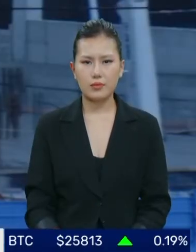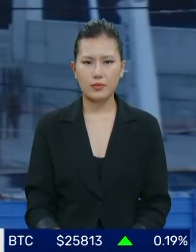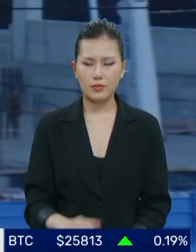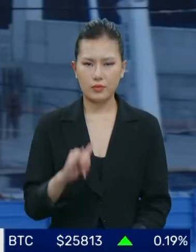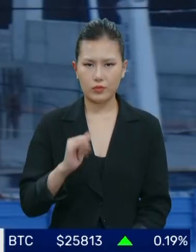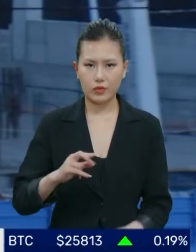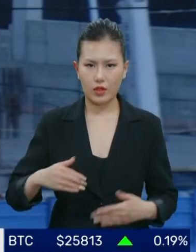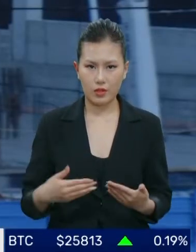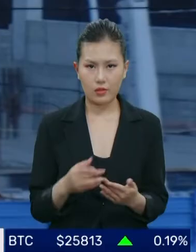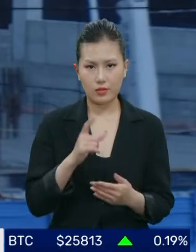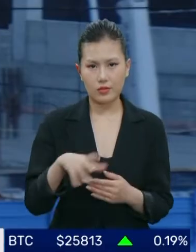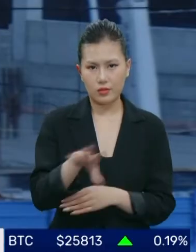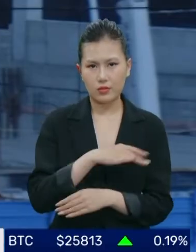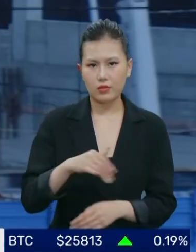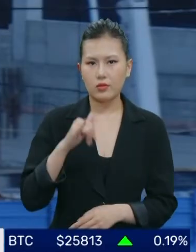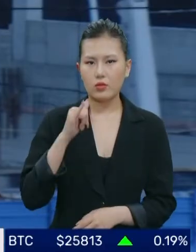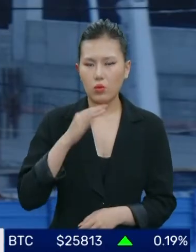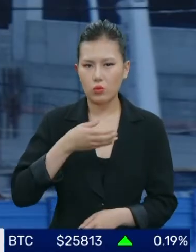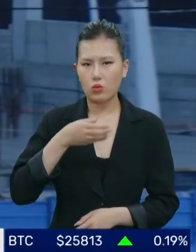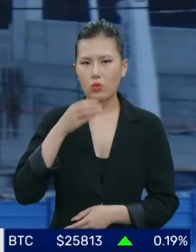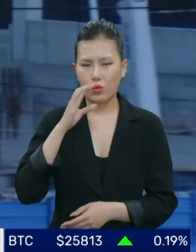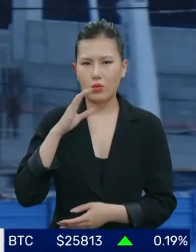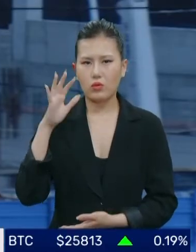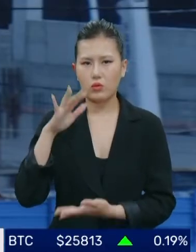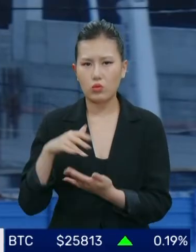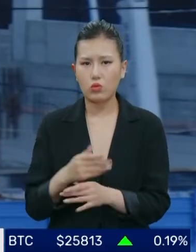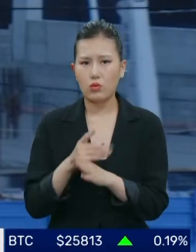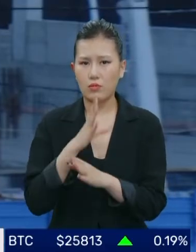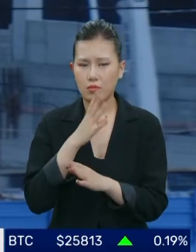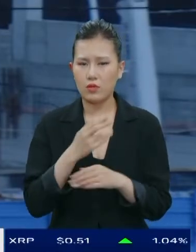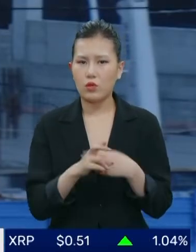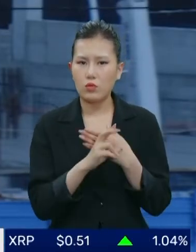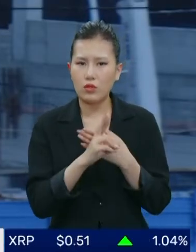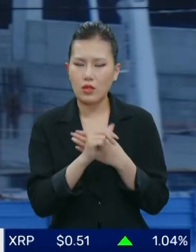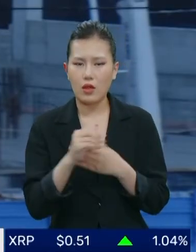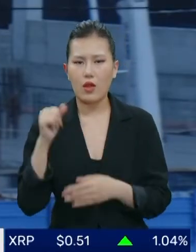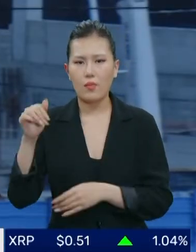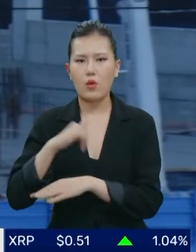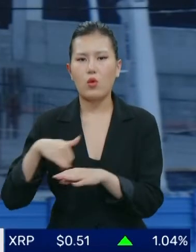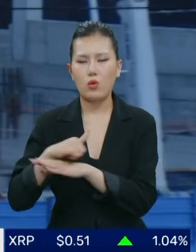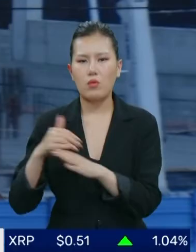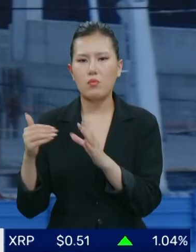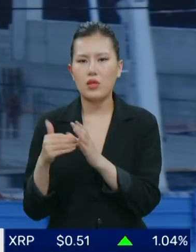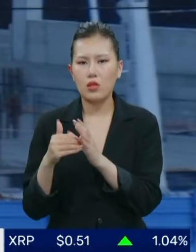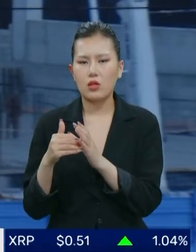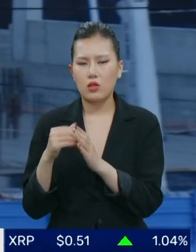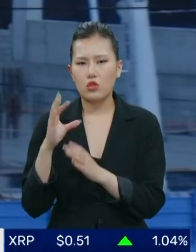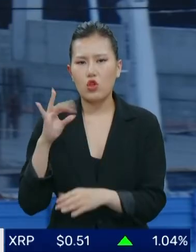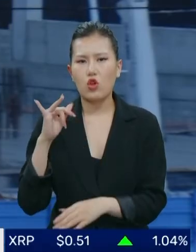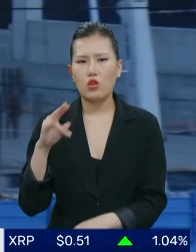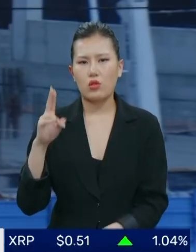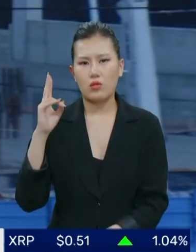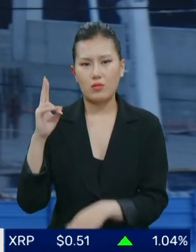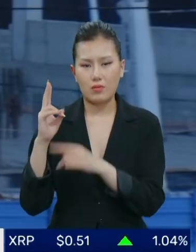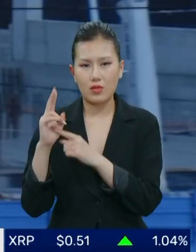Улаанбаатар хотын ундны усны хомсдолд орох боломжтой энэ эрсдэлт нөхцөл байдлыг харгалзан Америк нэгдсэн улсын мянганы сорилтын корпорациас ундны усны